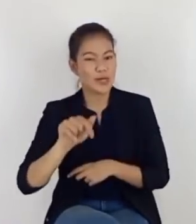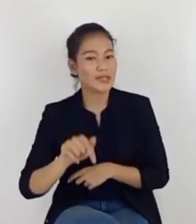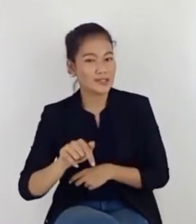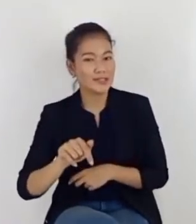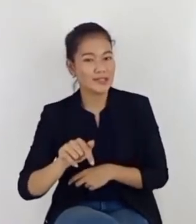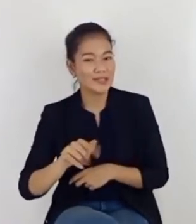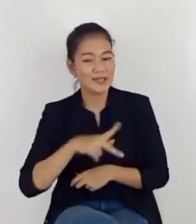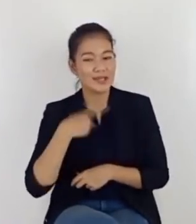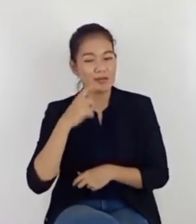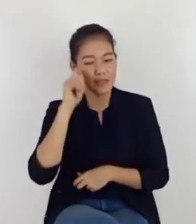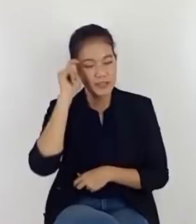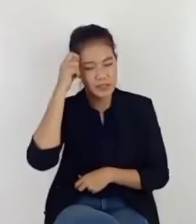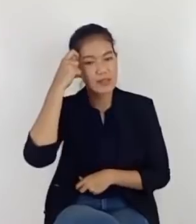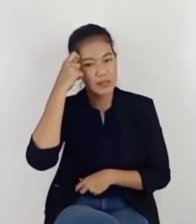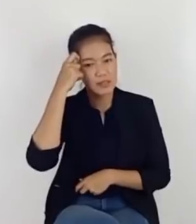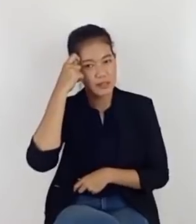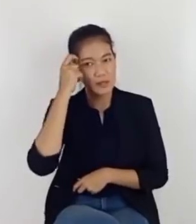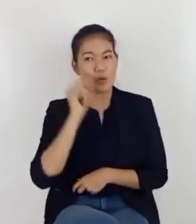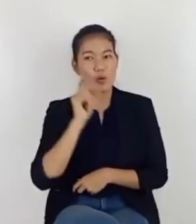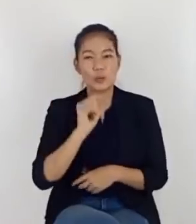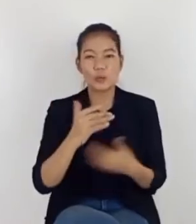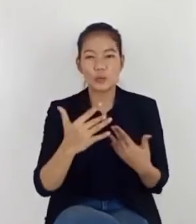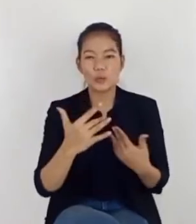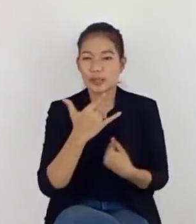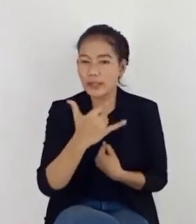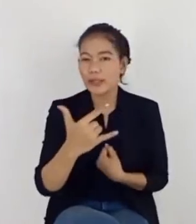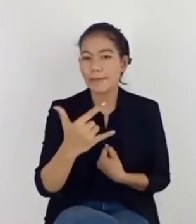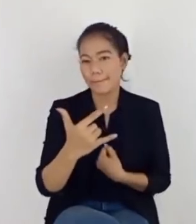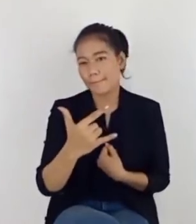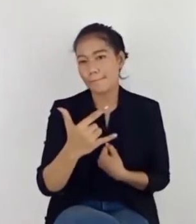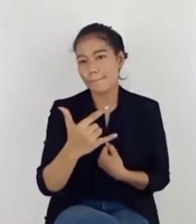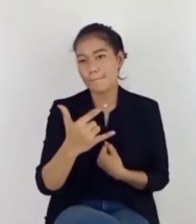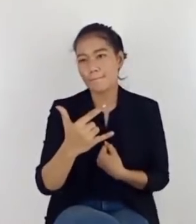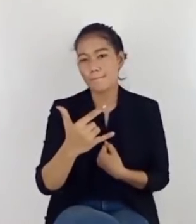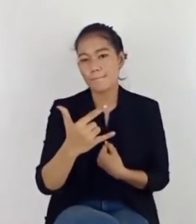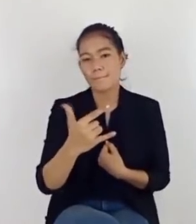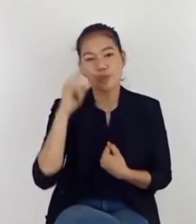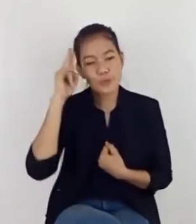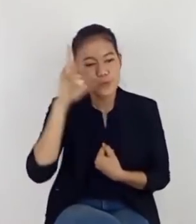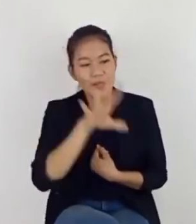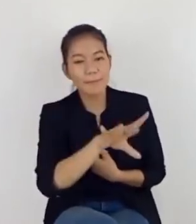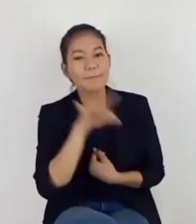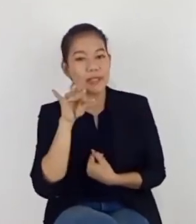Kami diingatkan untuk terus menjadi utusan